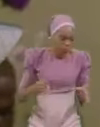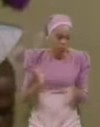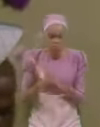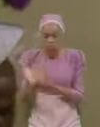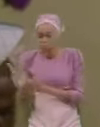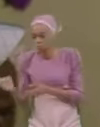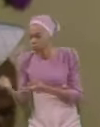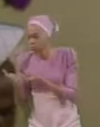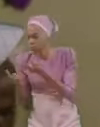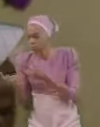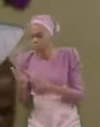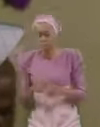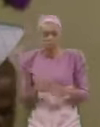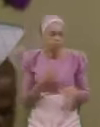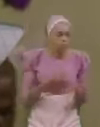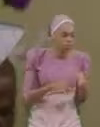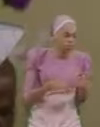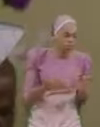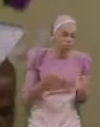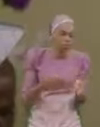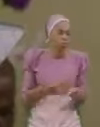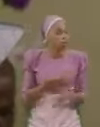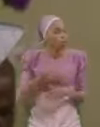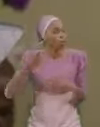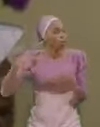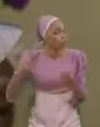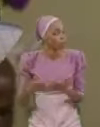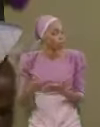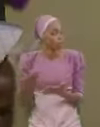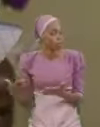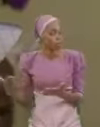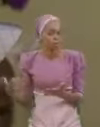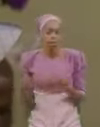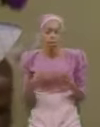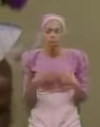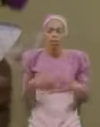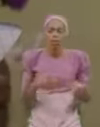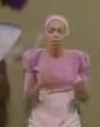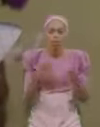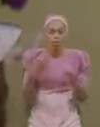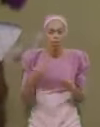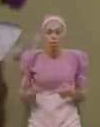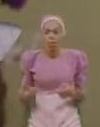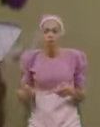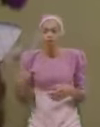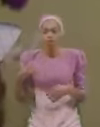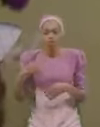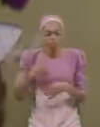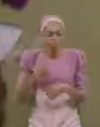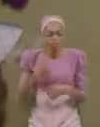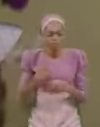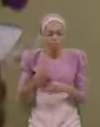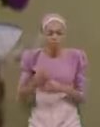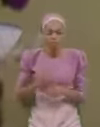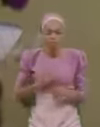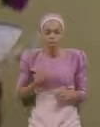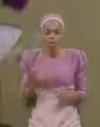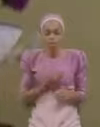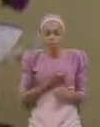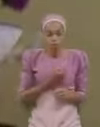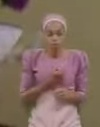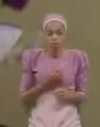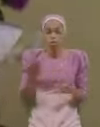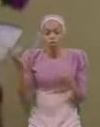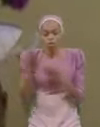visité il pense à quelque chose d'autre à faire toutes ces choses ont une manière de de te distraire quand